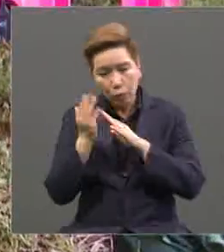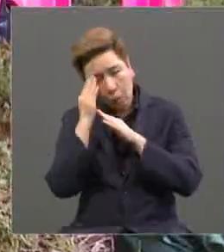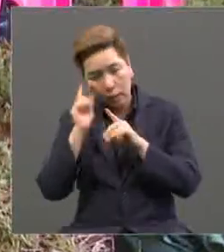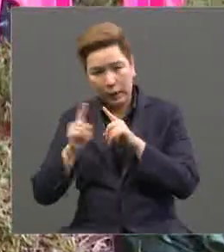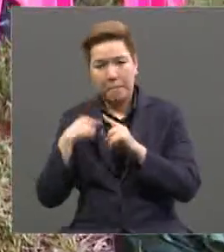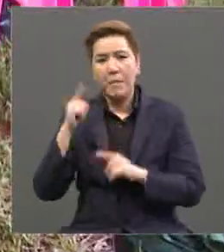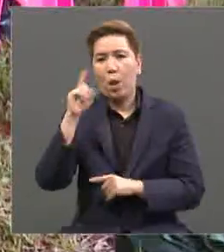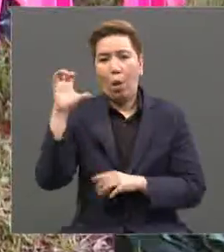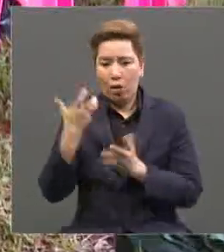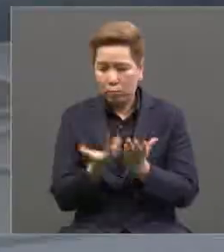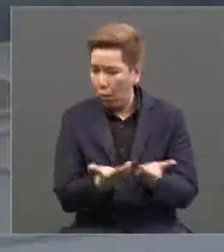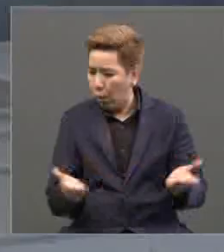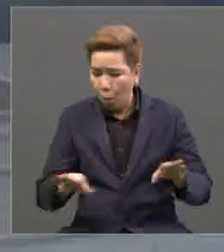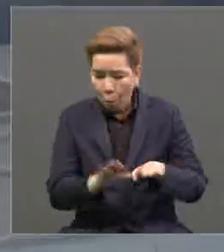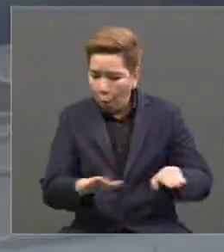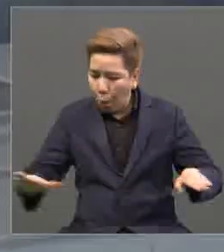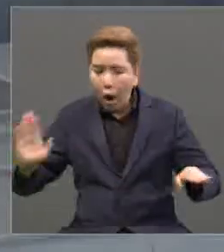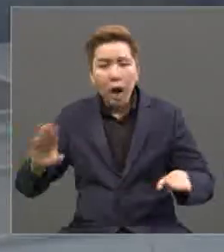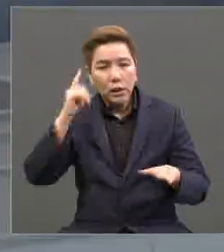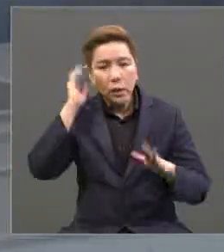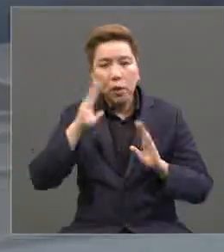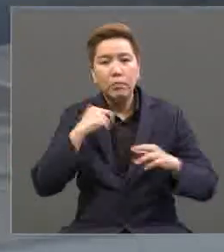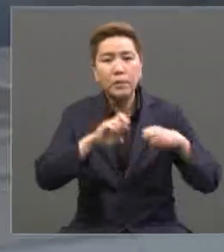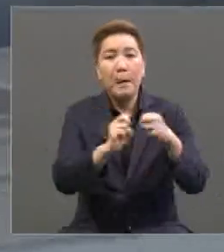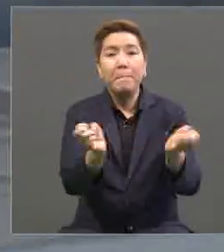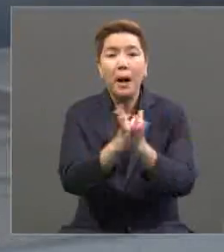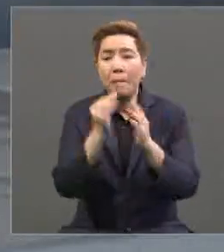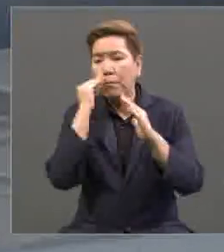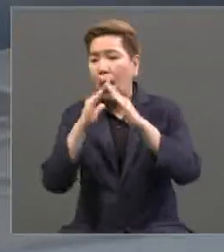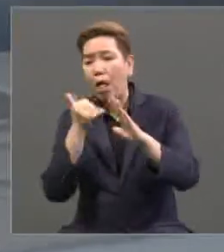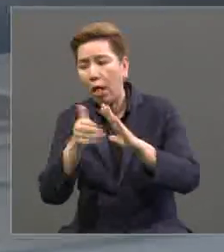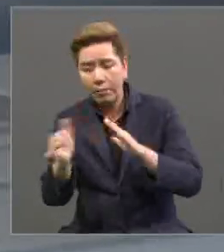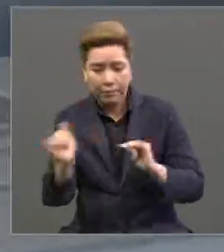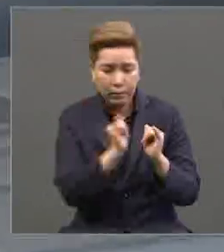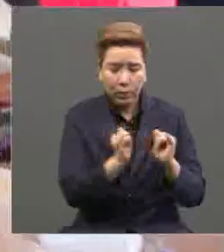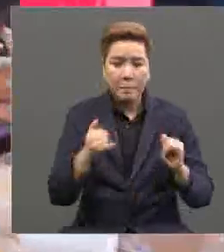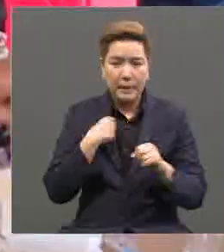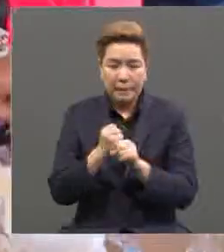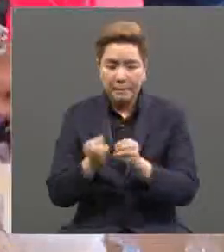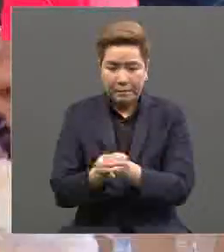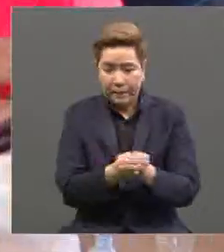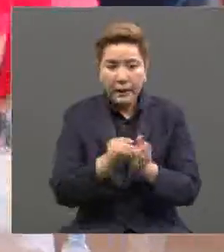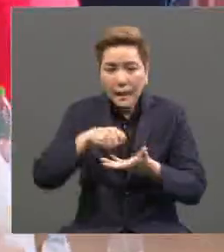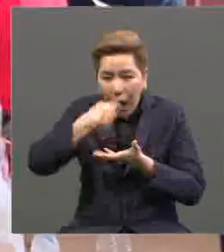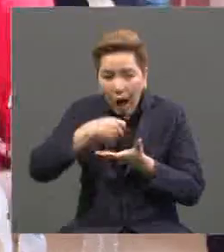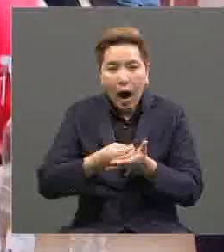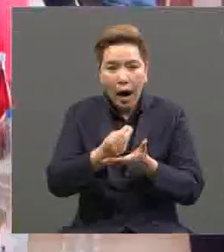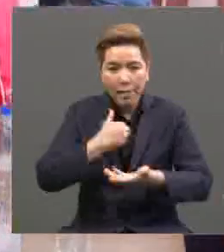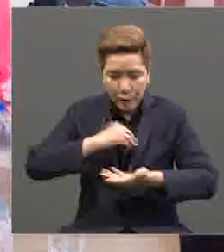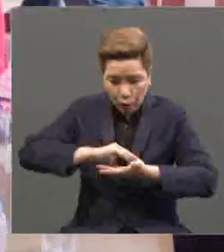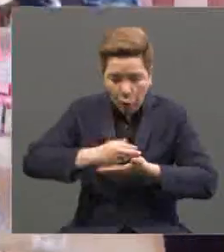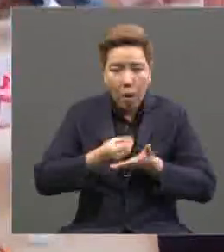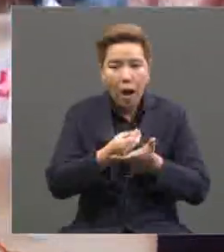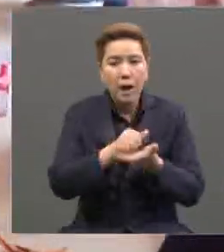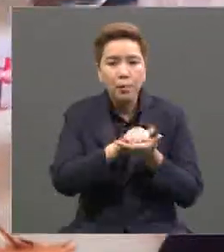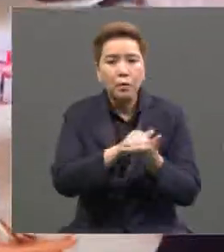ดเพื่อให้เป็นที่พักอาศัยชั่วคราวแก่ผู้ประสบภัยรวมทั้งมีการจัดรถครัวสนามนะครับแล้วก็อาหารกล่องไว้ให้บ